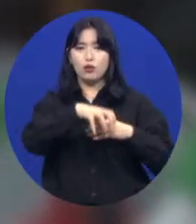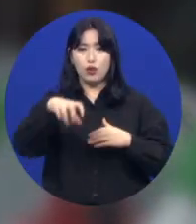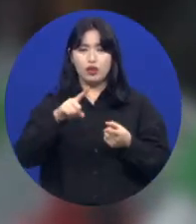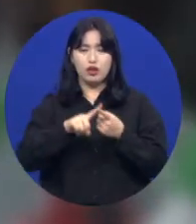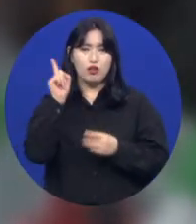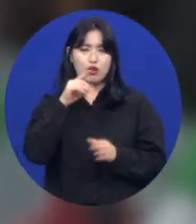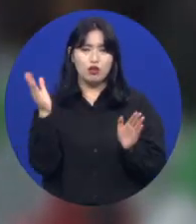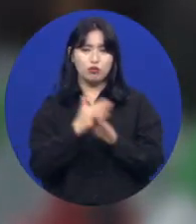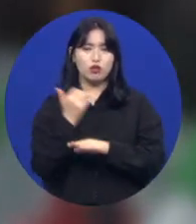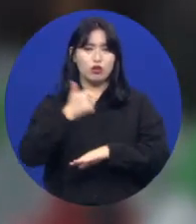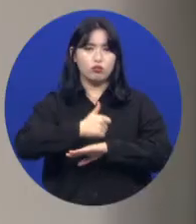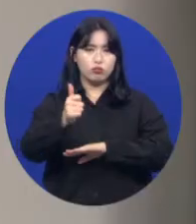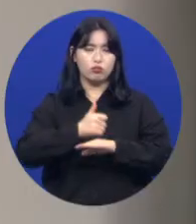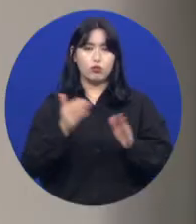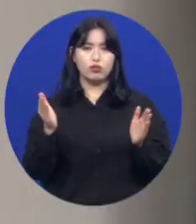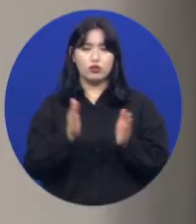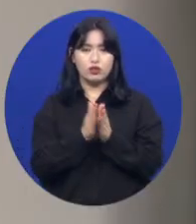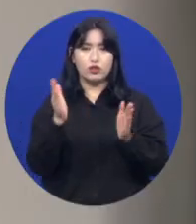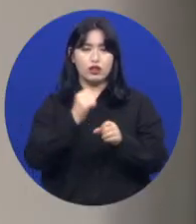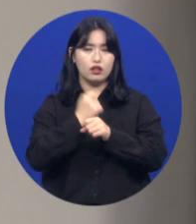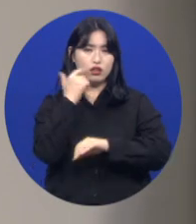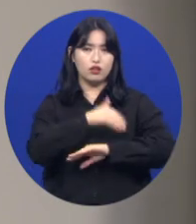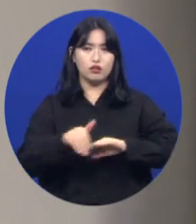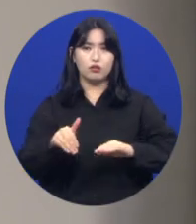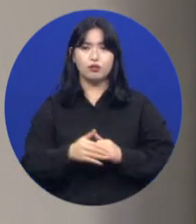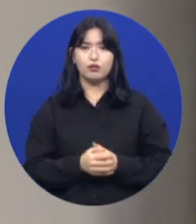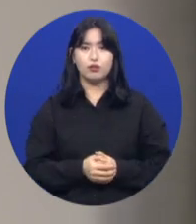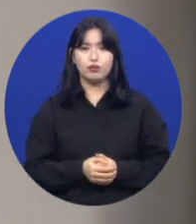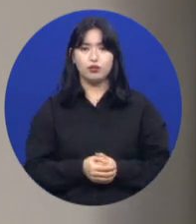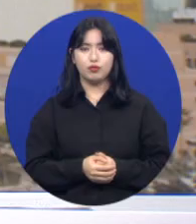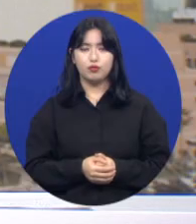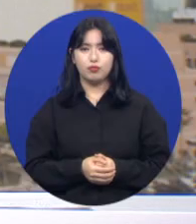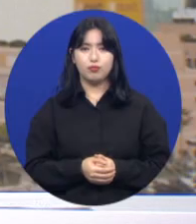내일부터 등교 수업을 진행합니다.